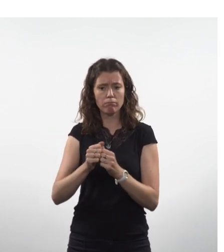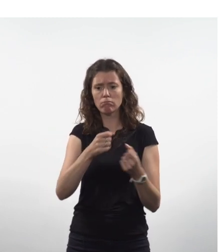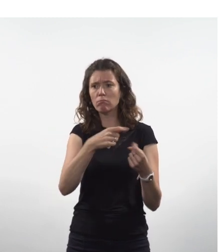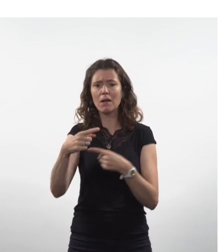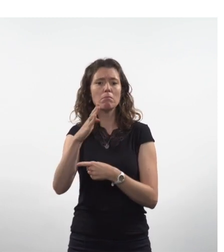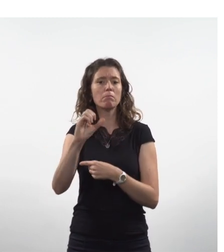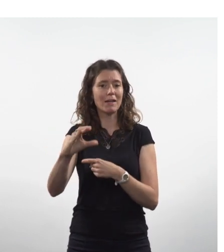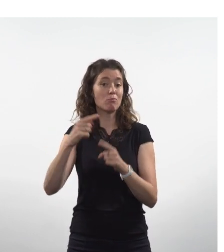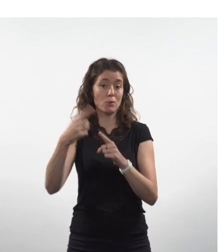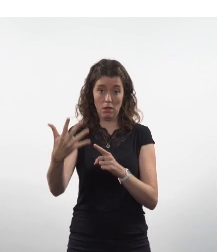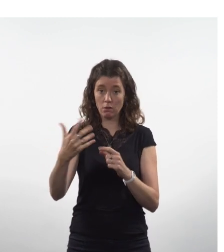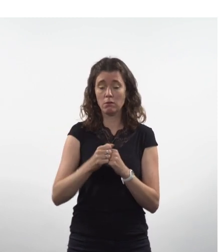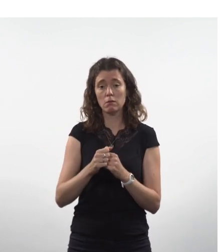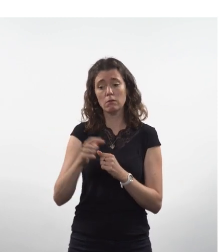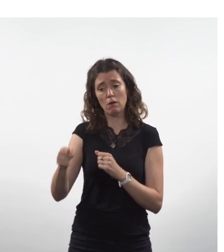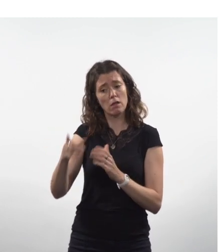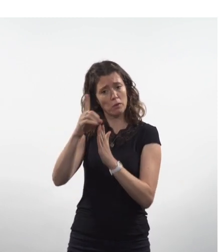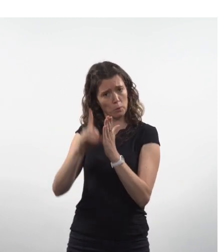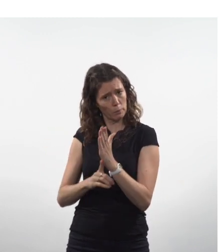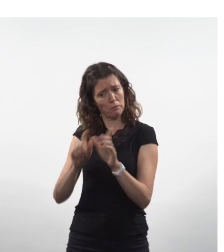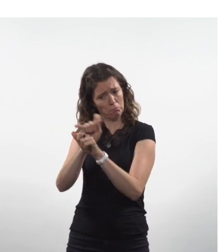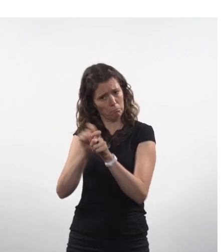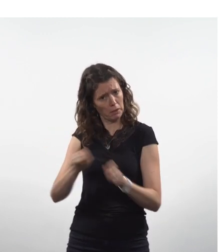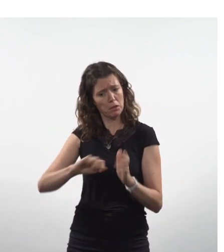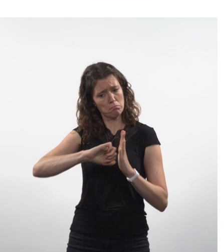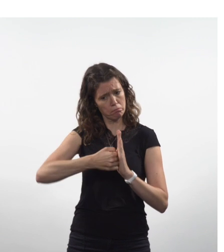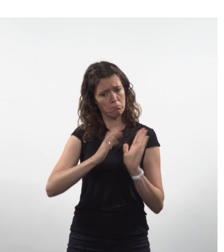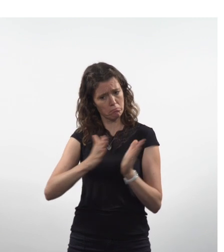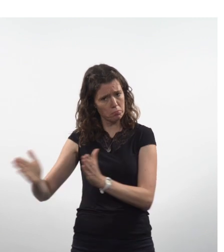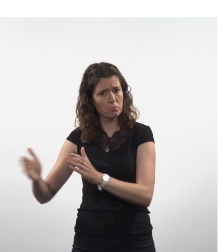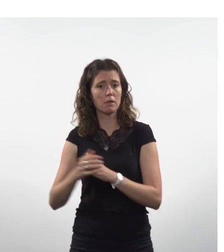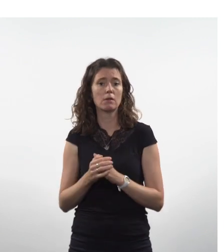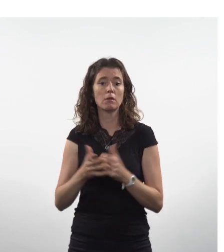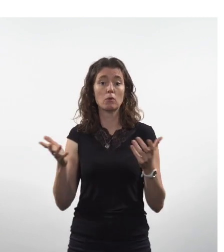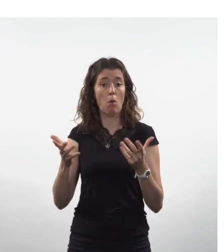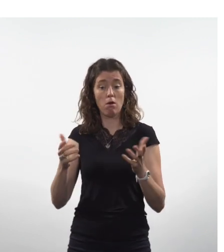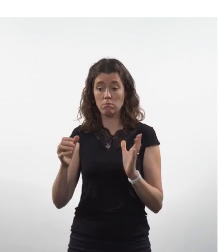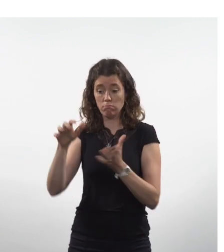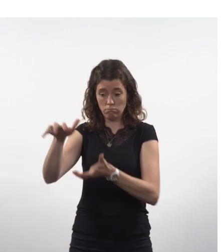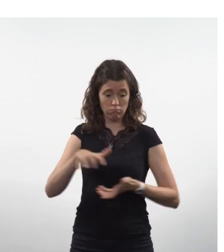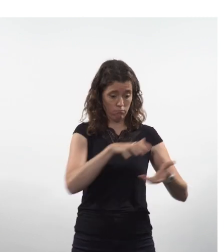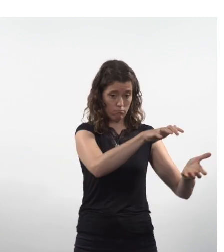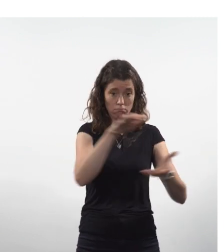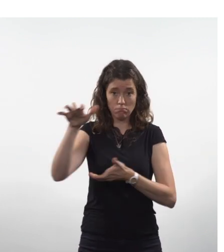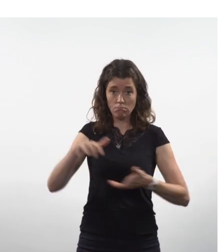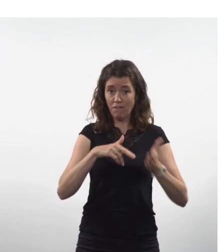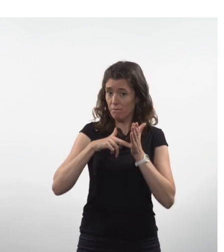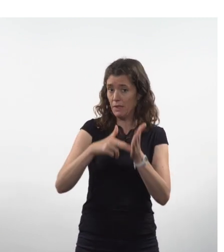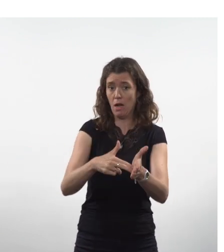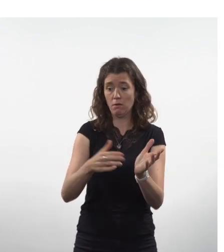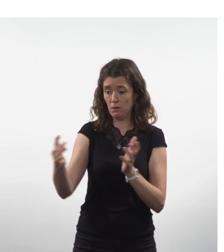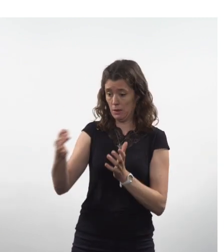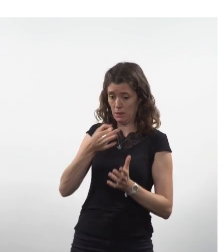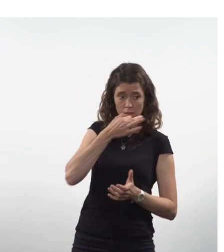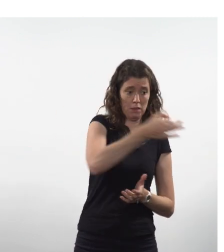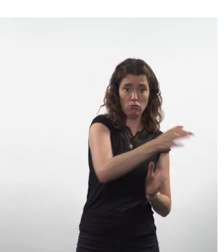5 et qui sont liés à une déontologie très stricte, qui est la fidélité de la traduction, c'est traduit comme c'est dit, d'une